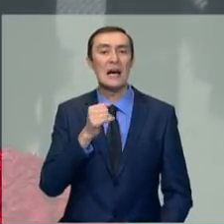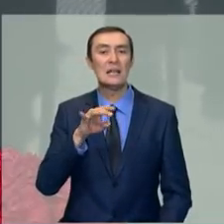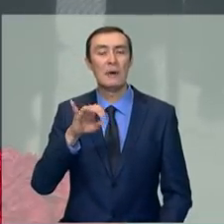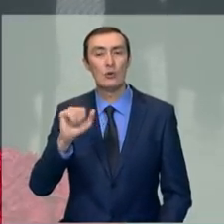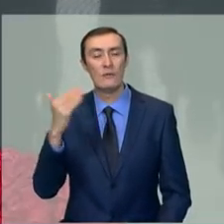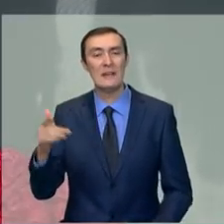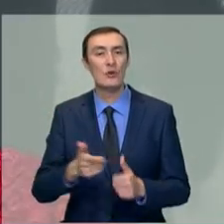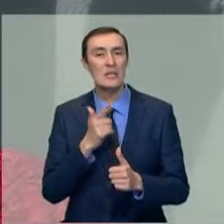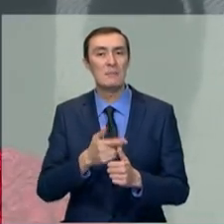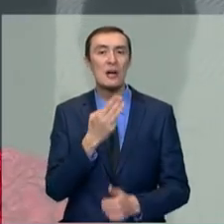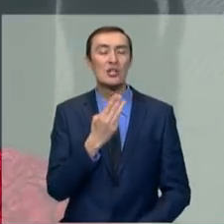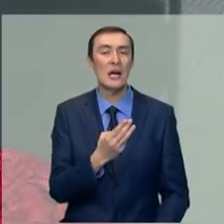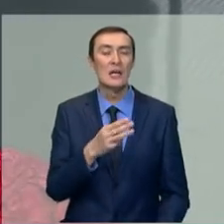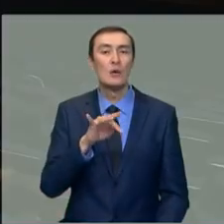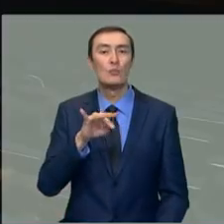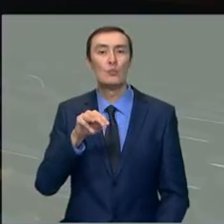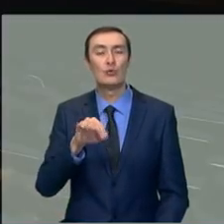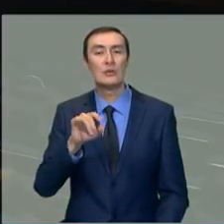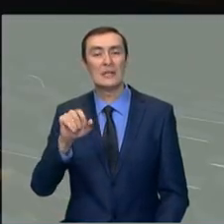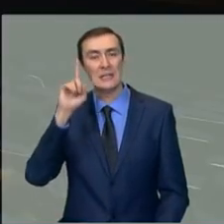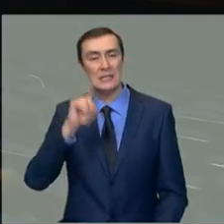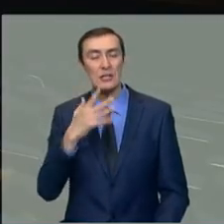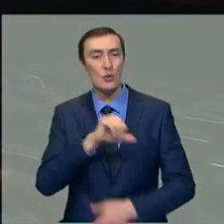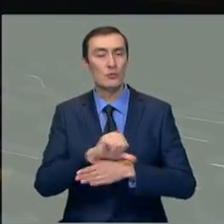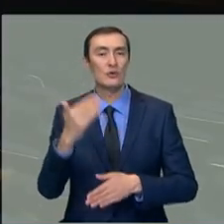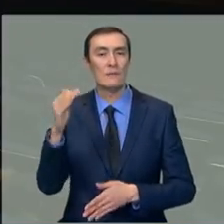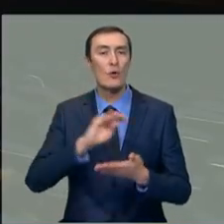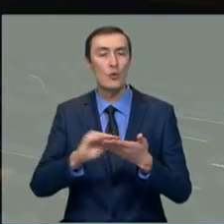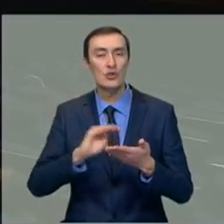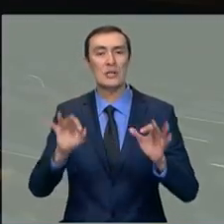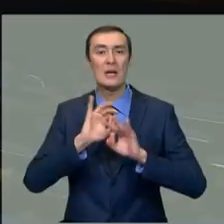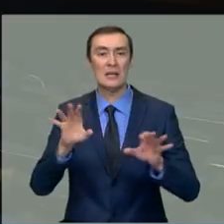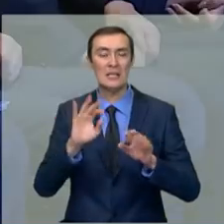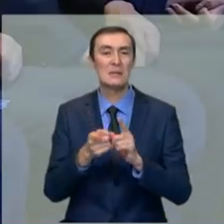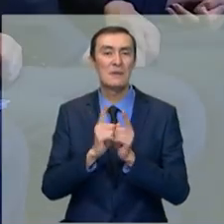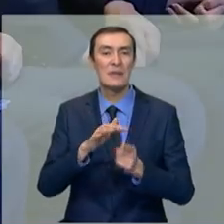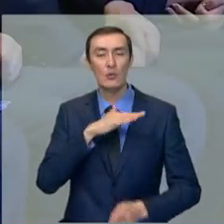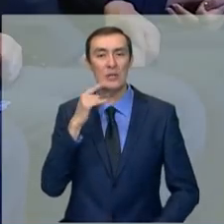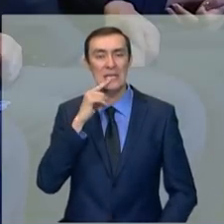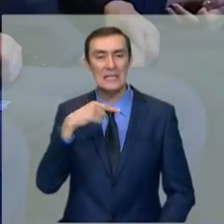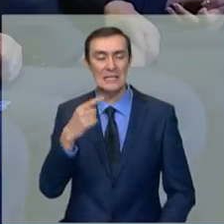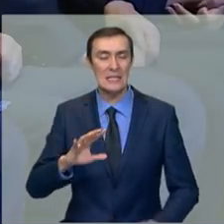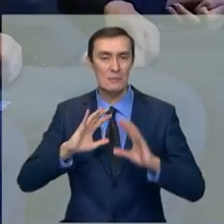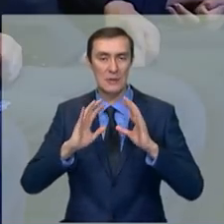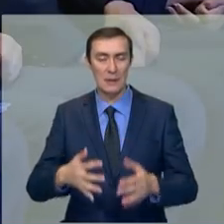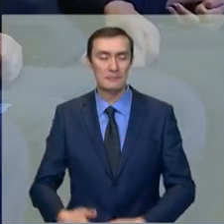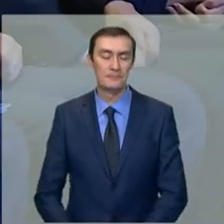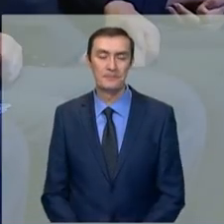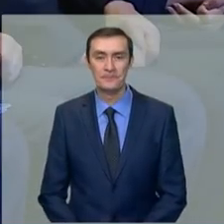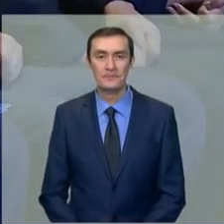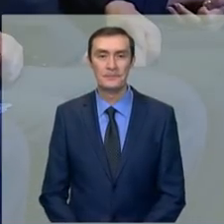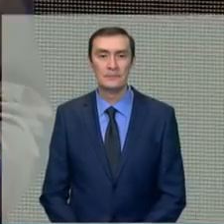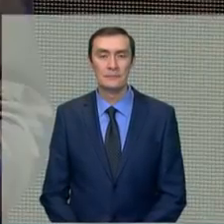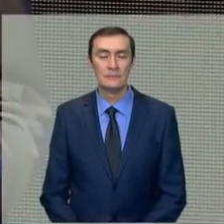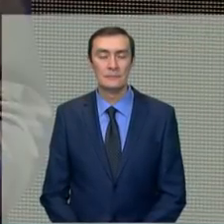Имя Шерхана Муртазы хорошо знают и за рубежом. Его очерки, рассказы переведены на многие языки мира.